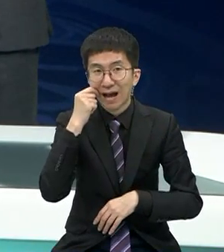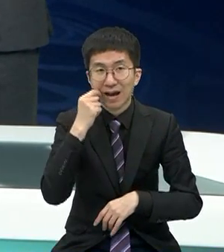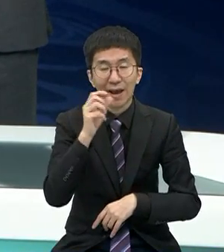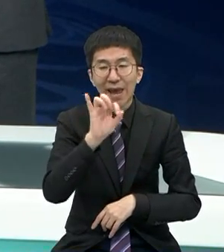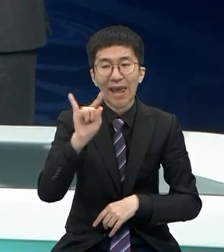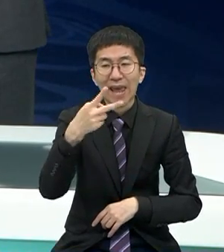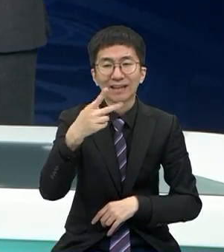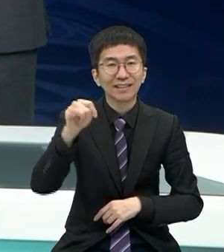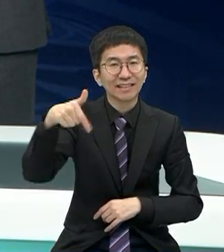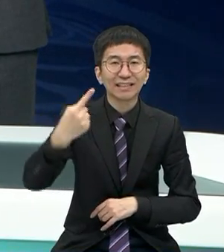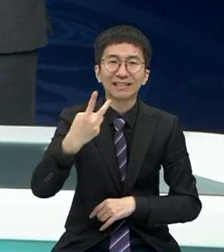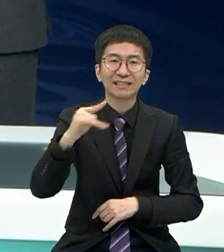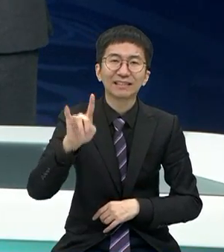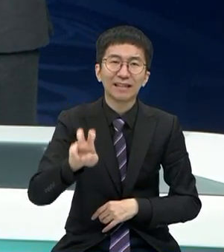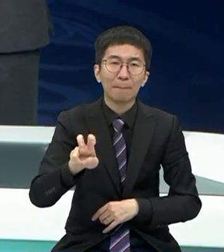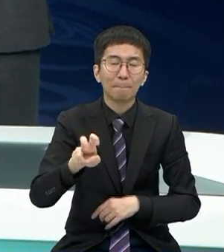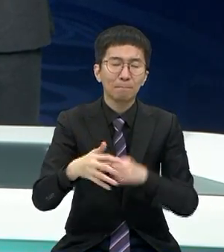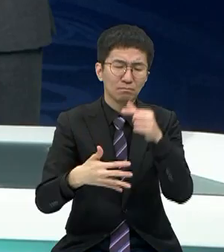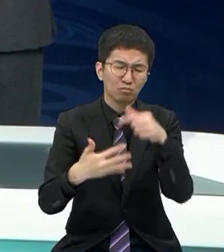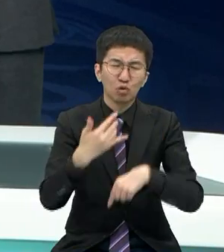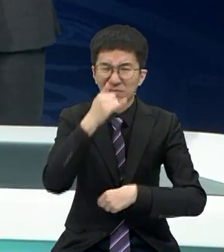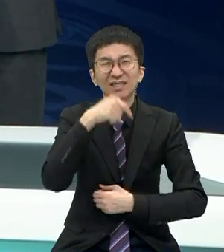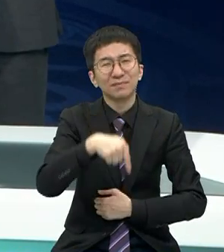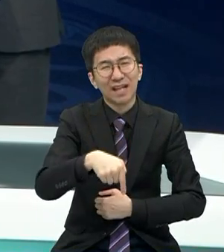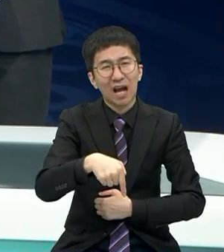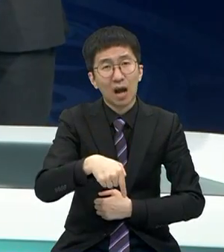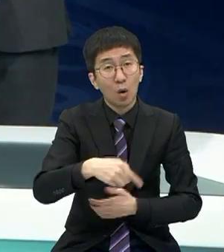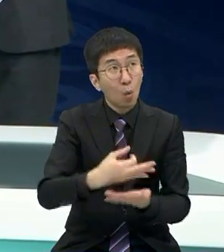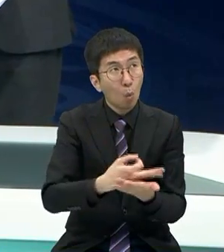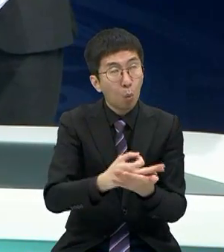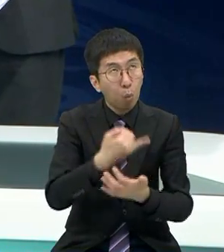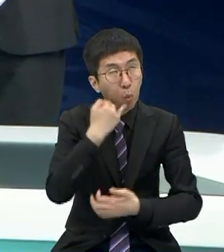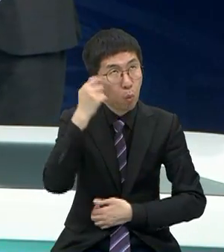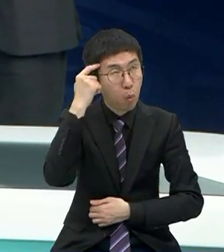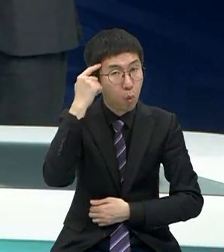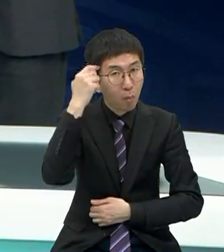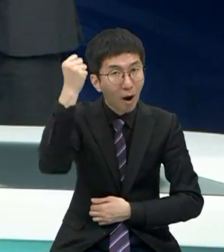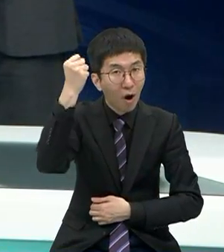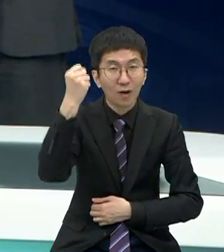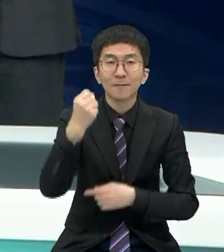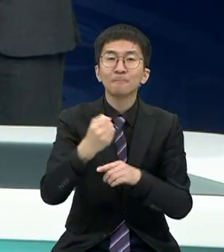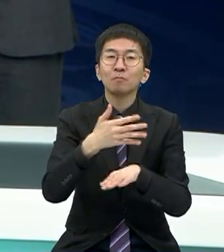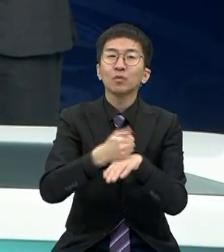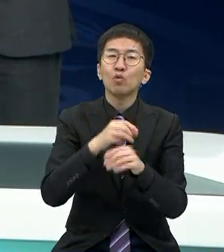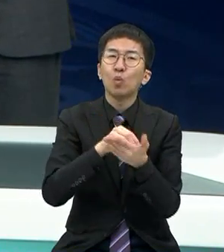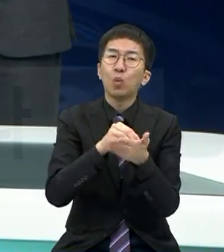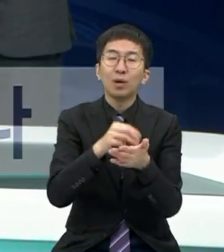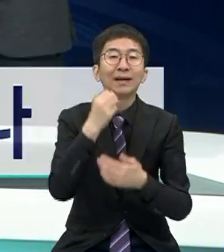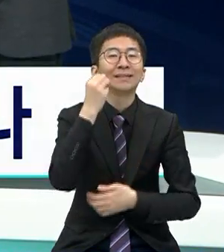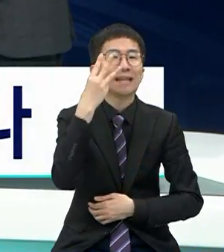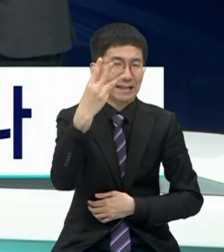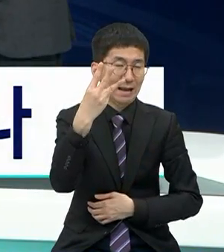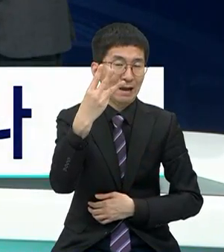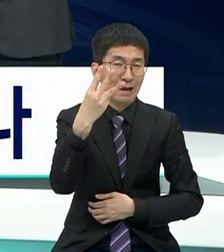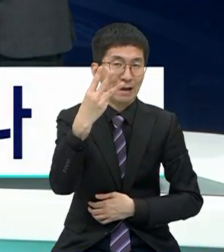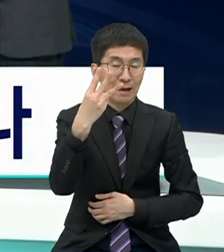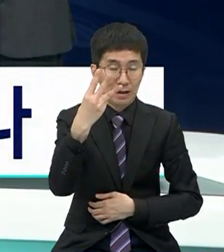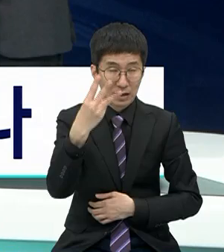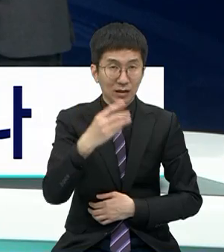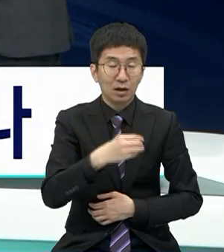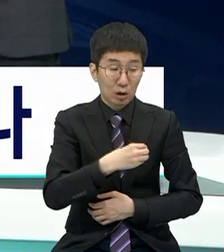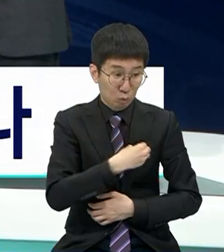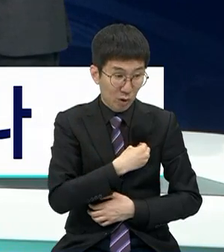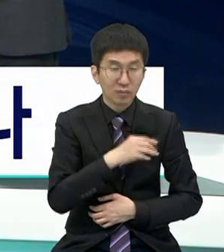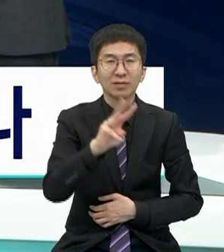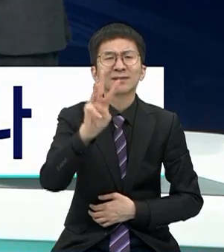에디 g 이라는 앱이 있습니다 모용 덩어리로 괜찮다는 평가가 나오면서 석 달 만에 가입자 3만 명을 모아